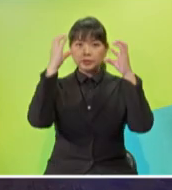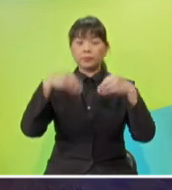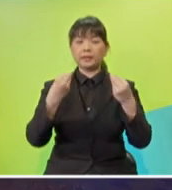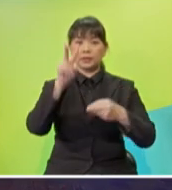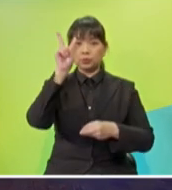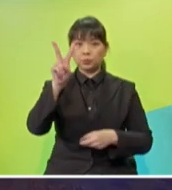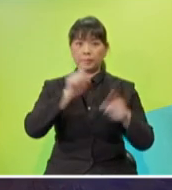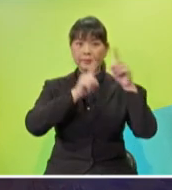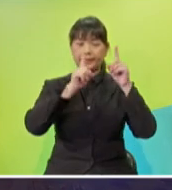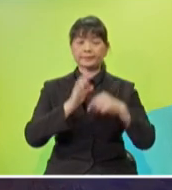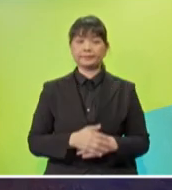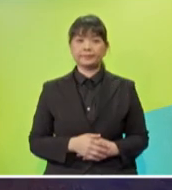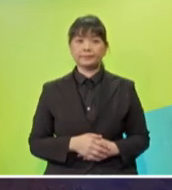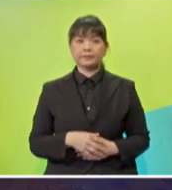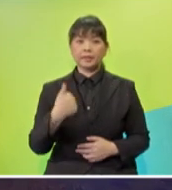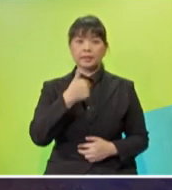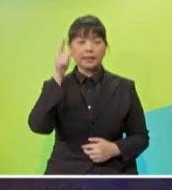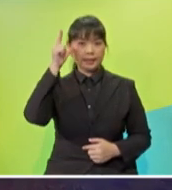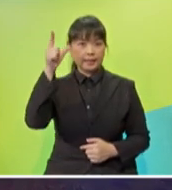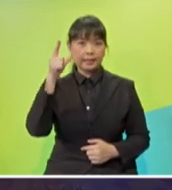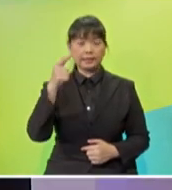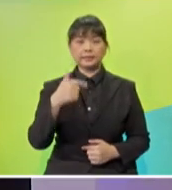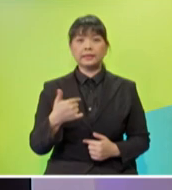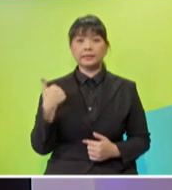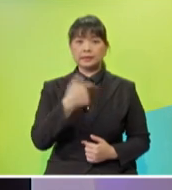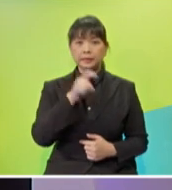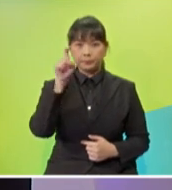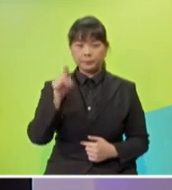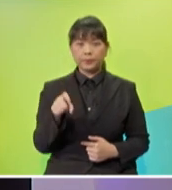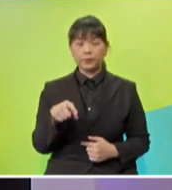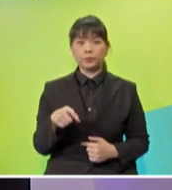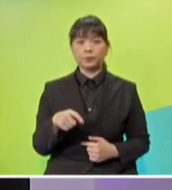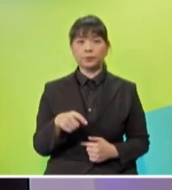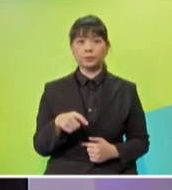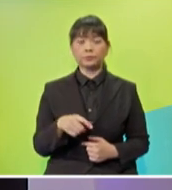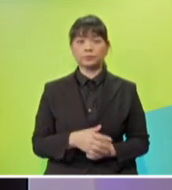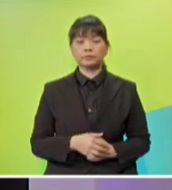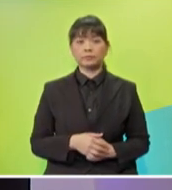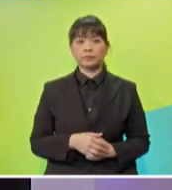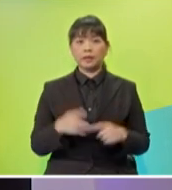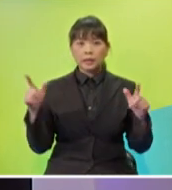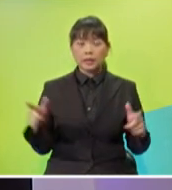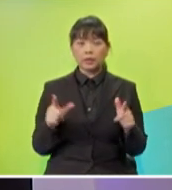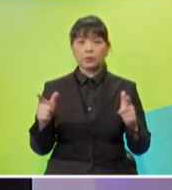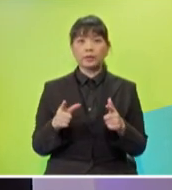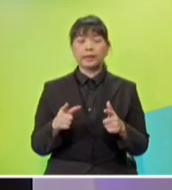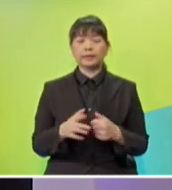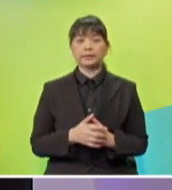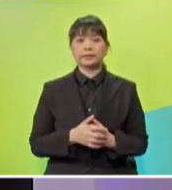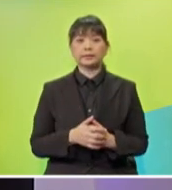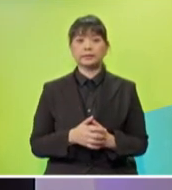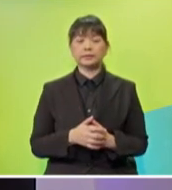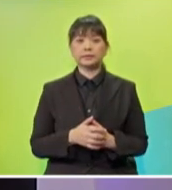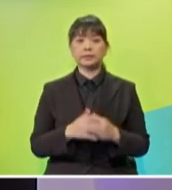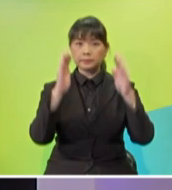marilah kita lihat kita perlu mengamalkan amalan ibadah dan meditasi Maksudnya kita perlu